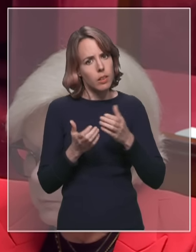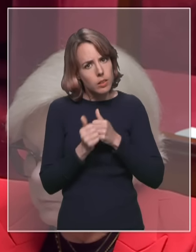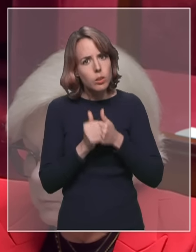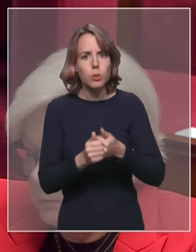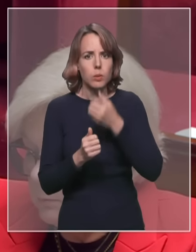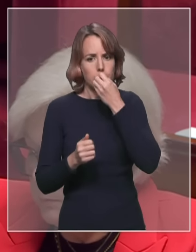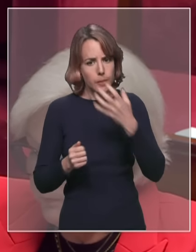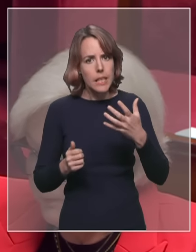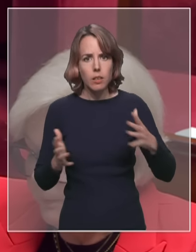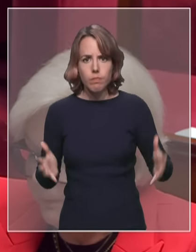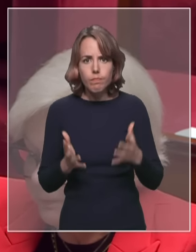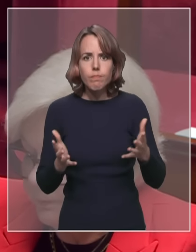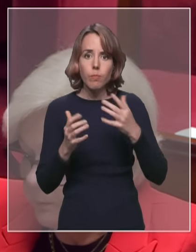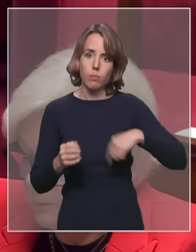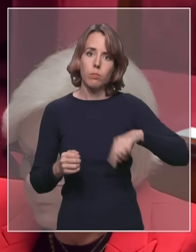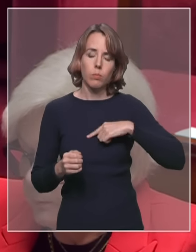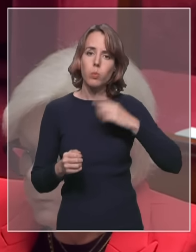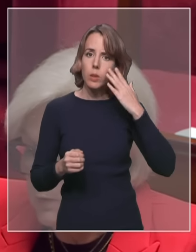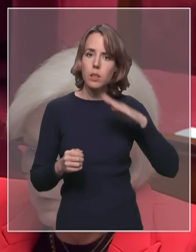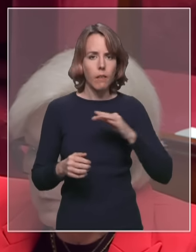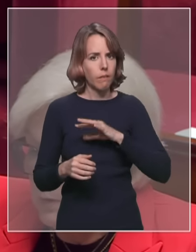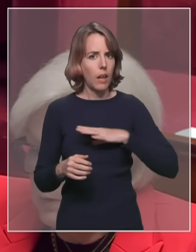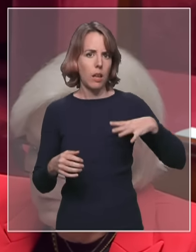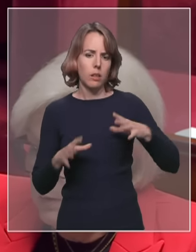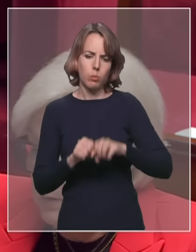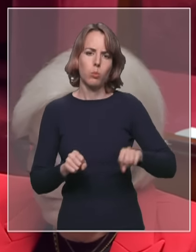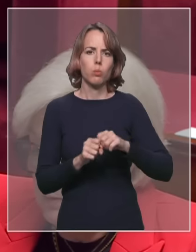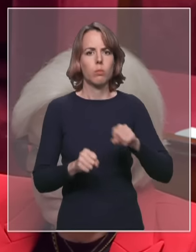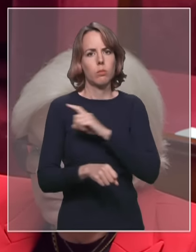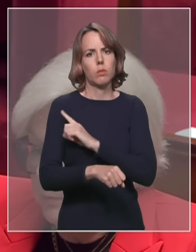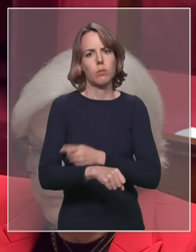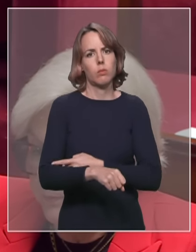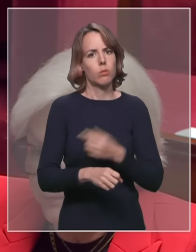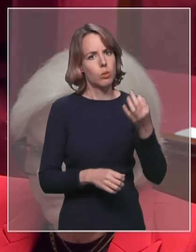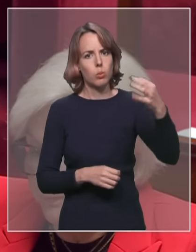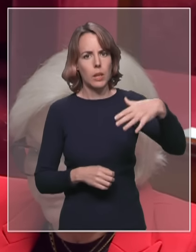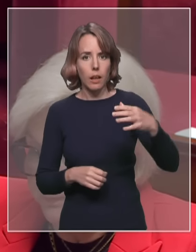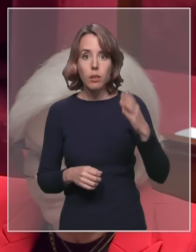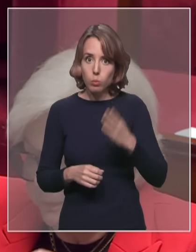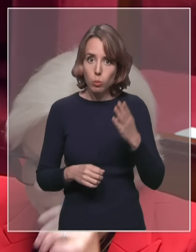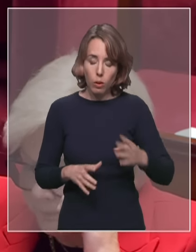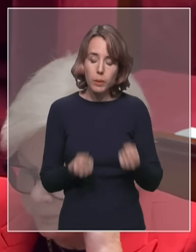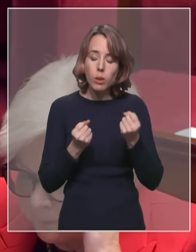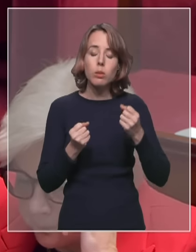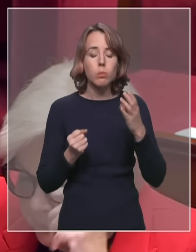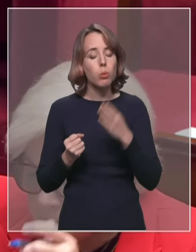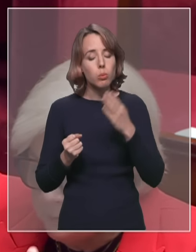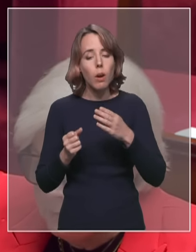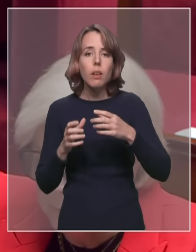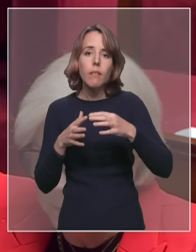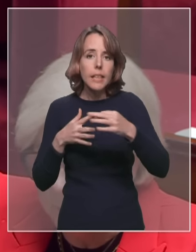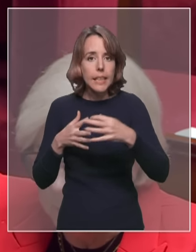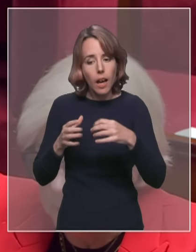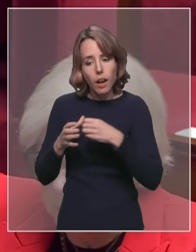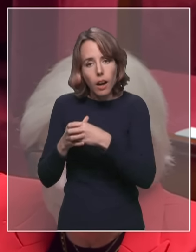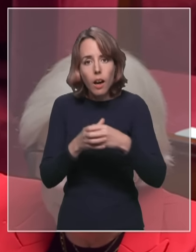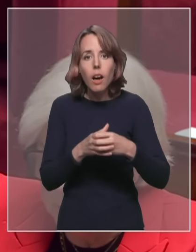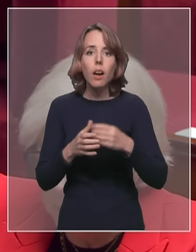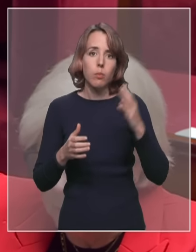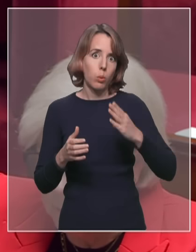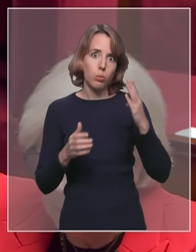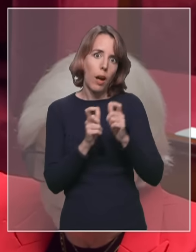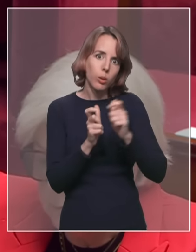nation énergétique que nous sommes, elle est là. Nous avons besoin de compétences, nous avons besoin des filières qui se structurent et nous avons besoin également de